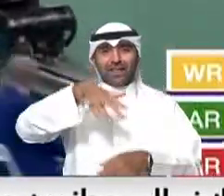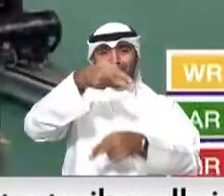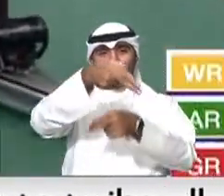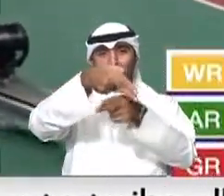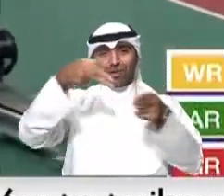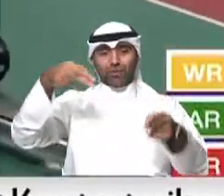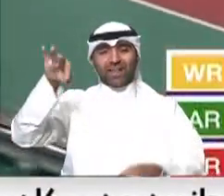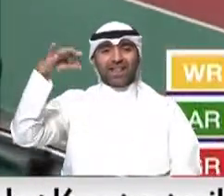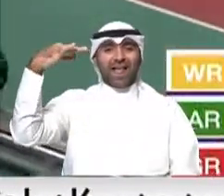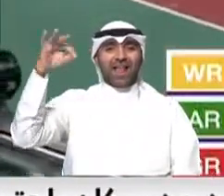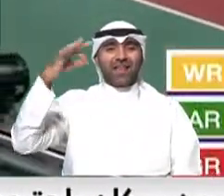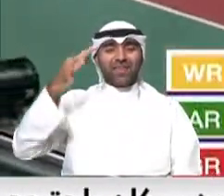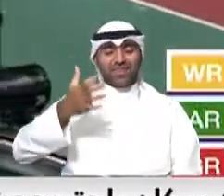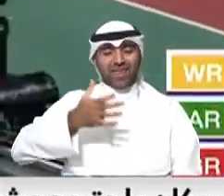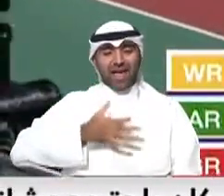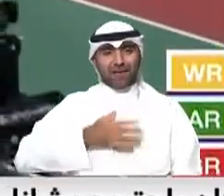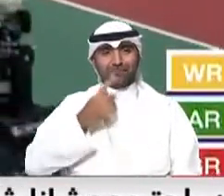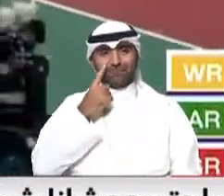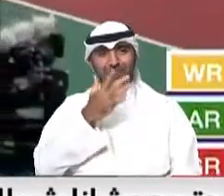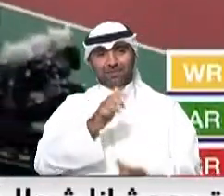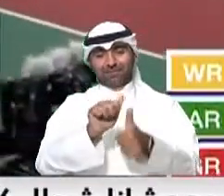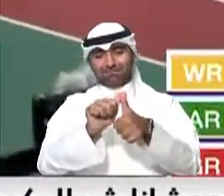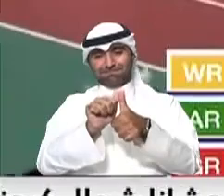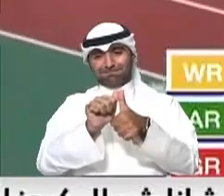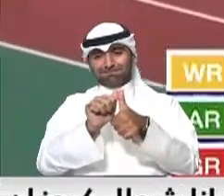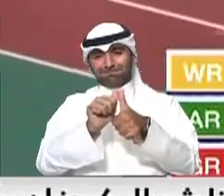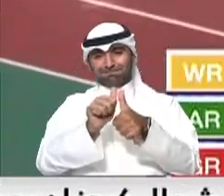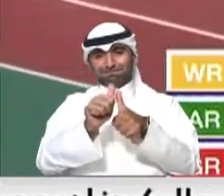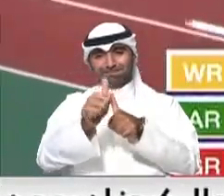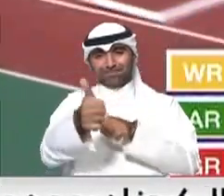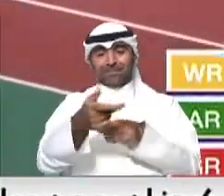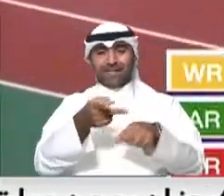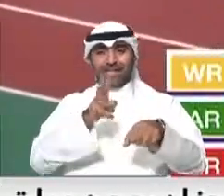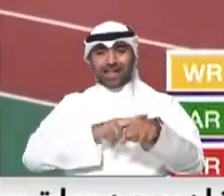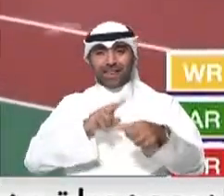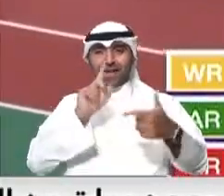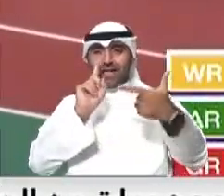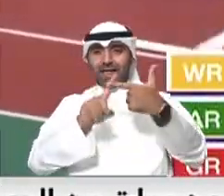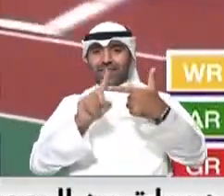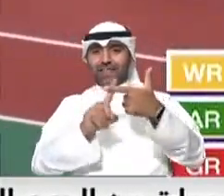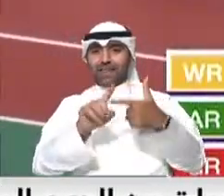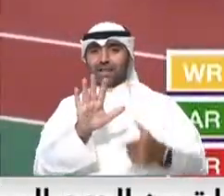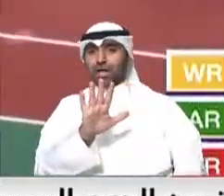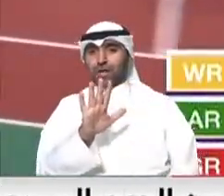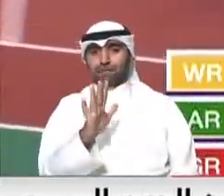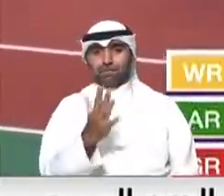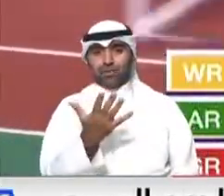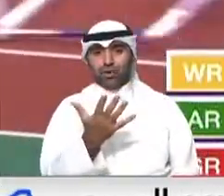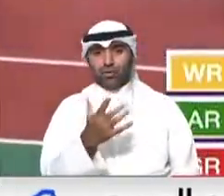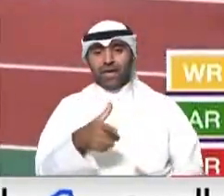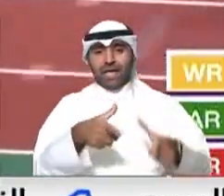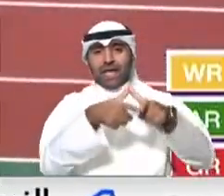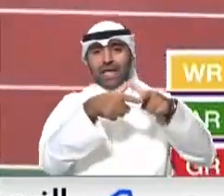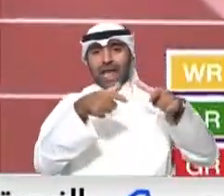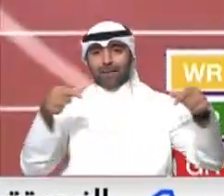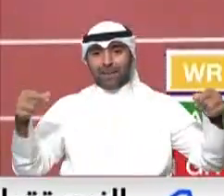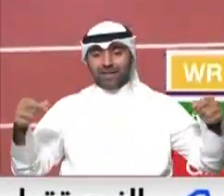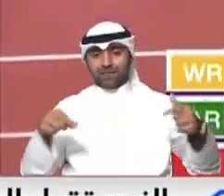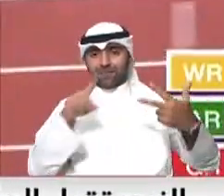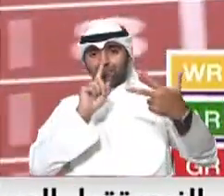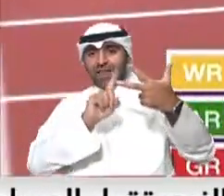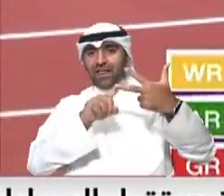ف 41 جزء من الثانيه فيما ذهبت البرونزيه للصيني شو جوي الذي سجل زمن قدره